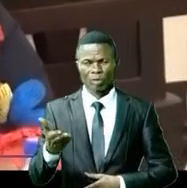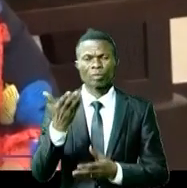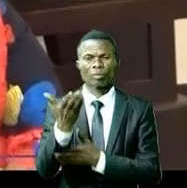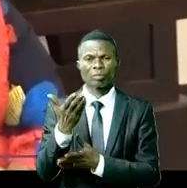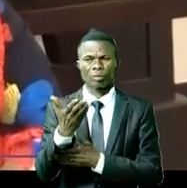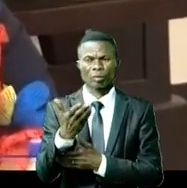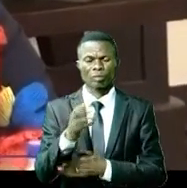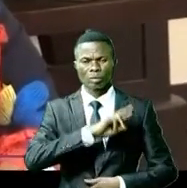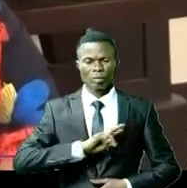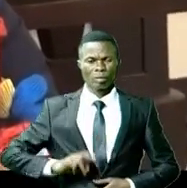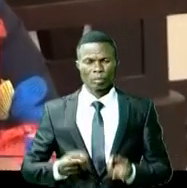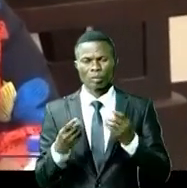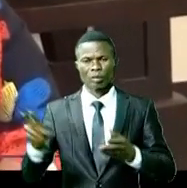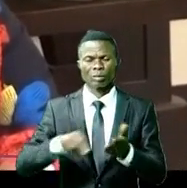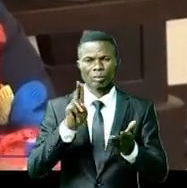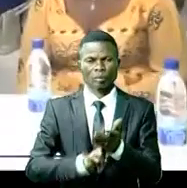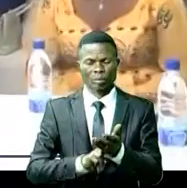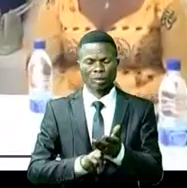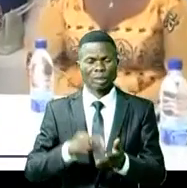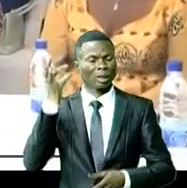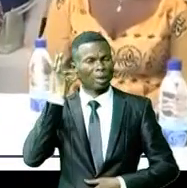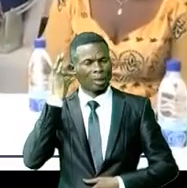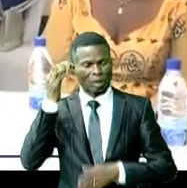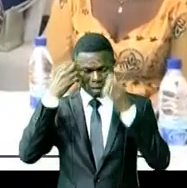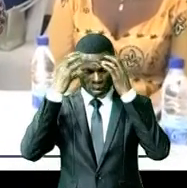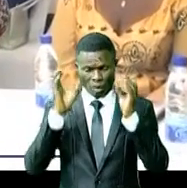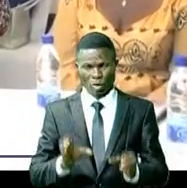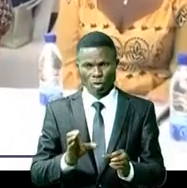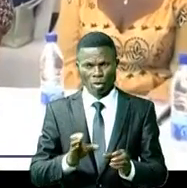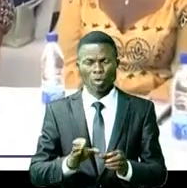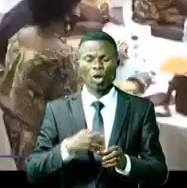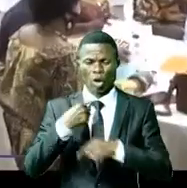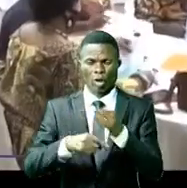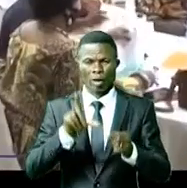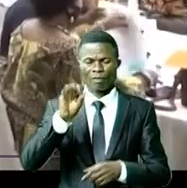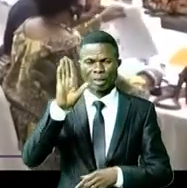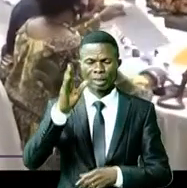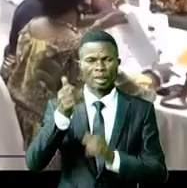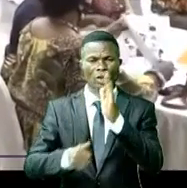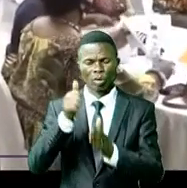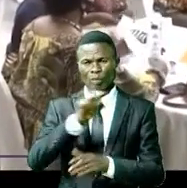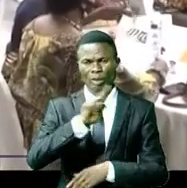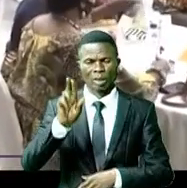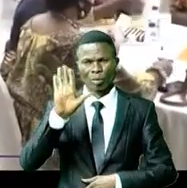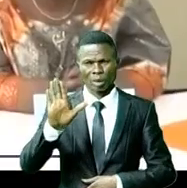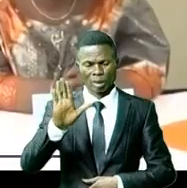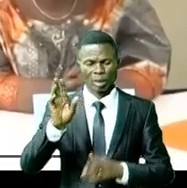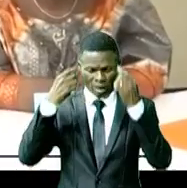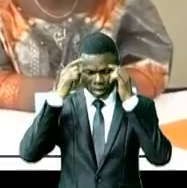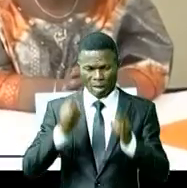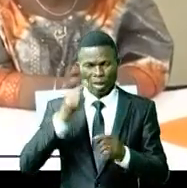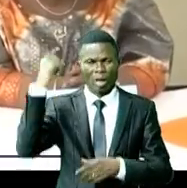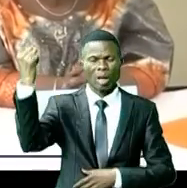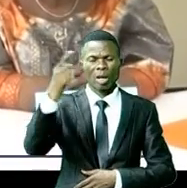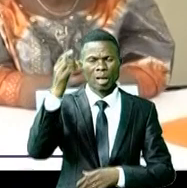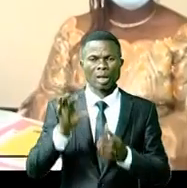la RDC est signataire du protocole de Maputo. La convention est entrée en vigueur le 25 novembre 2005. Il s'agit d'un protocole international de